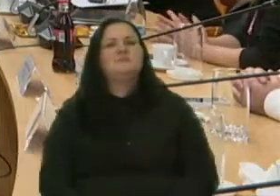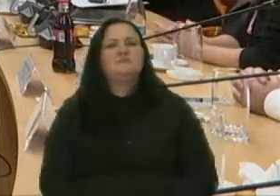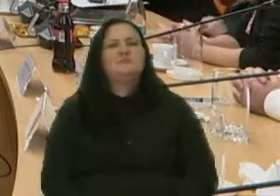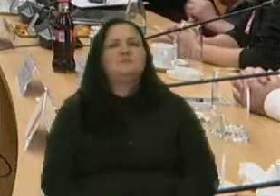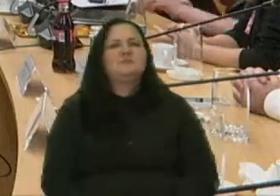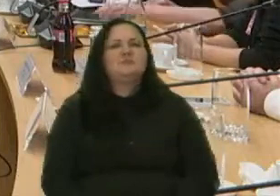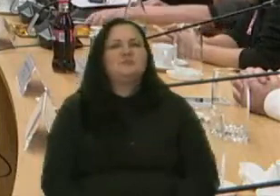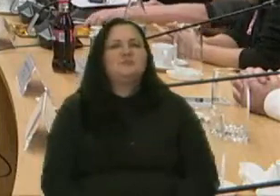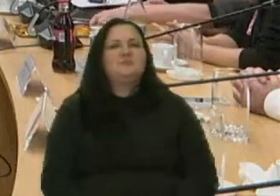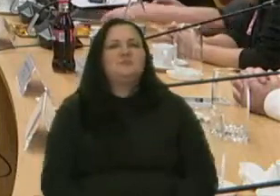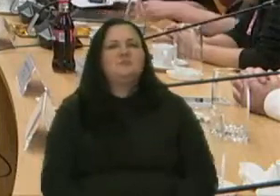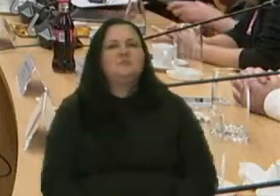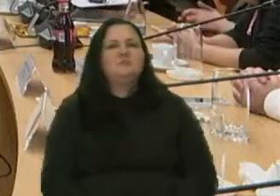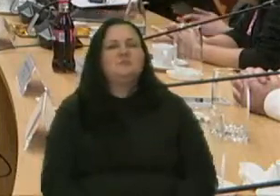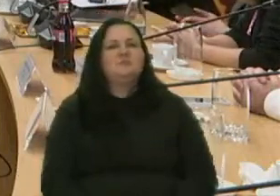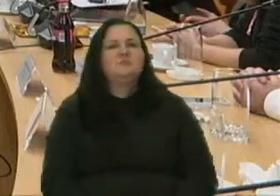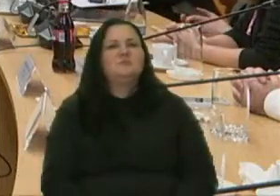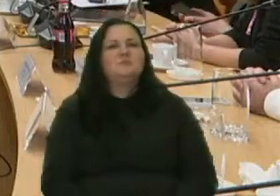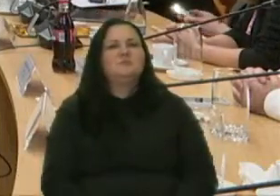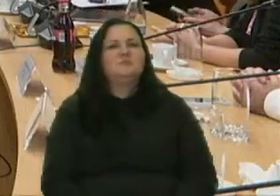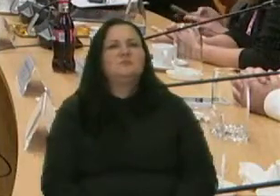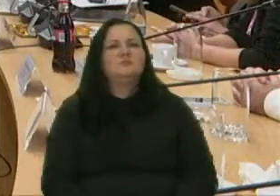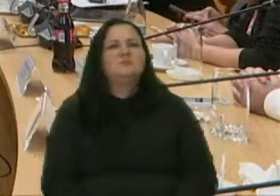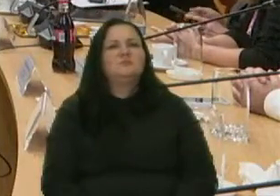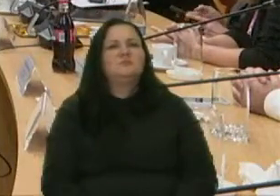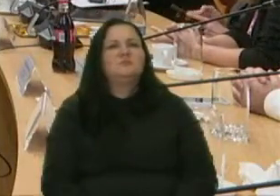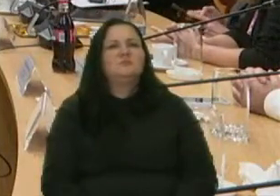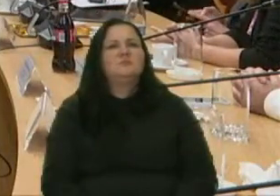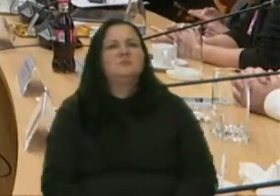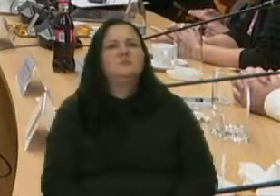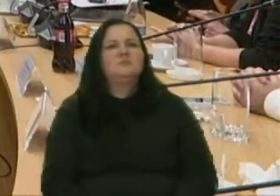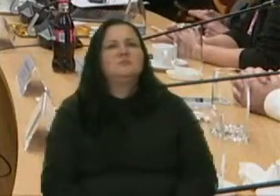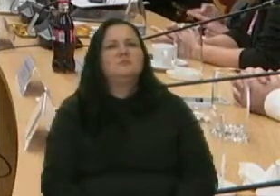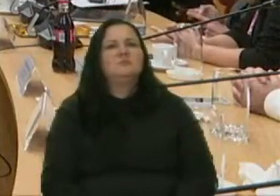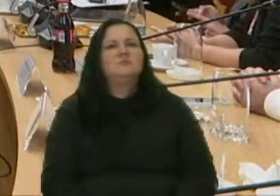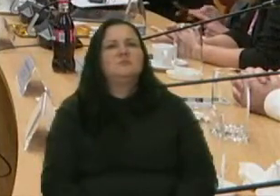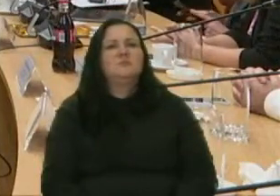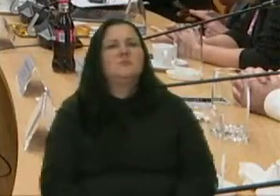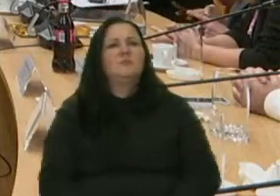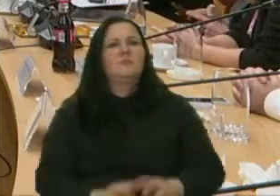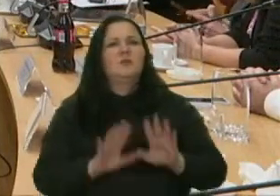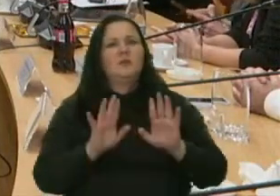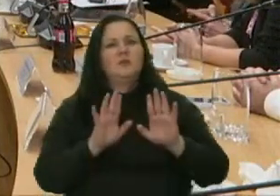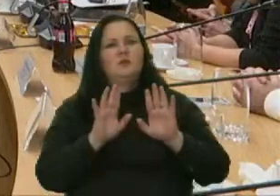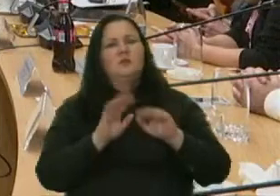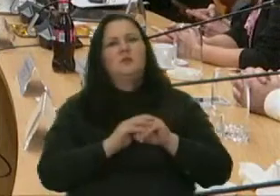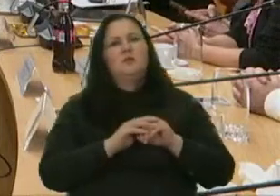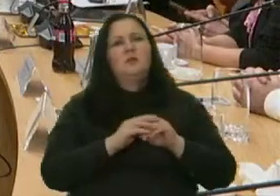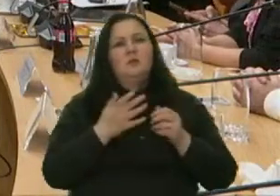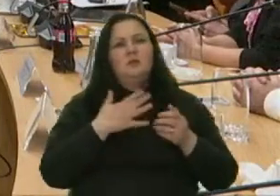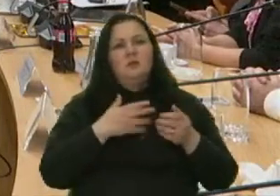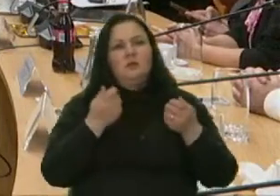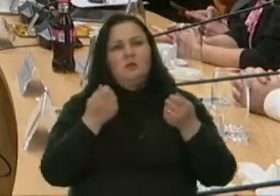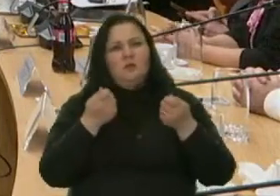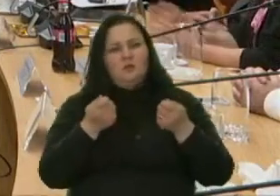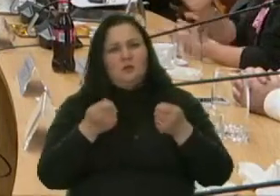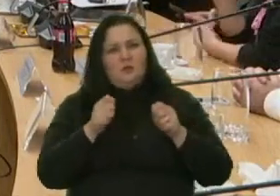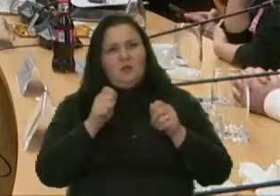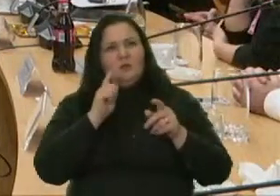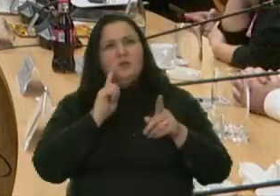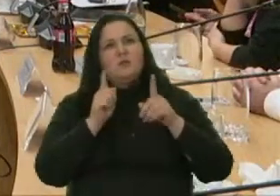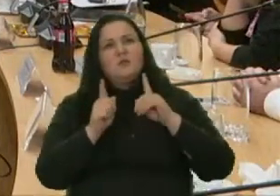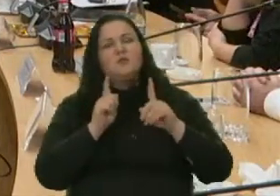peiorativ ci dimpotrivă în sens argumentativ niște aă rog Scuzați mă nu mai să să închei